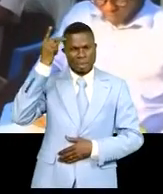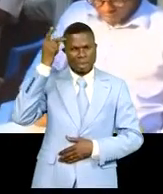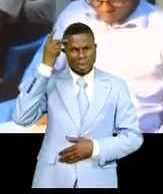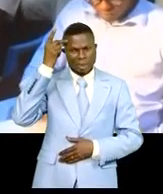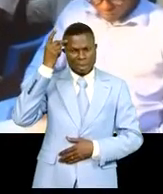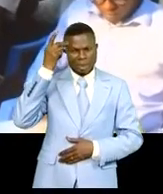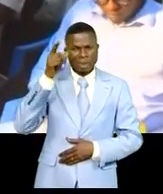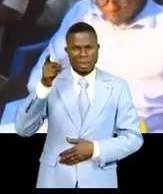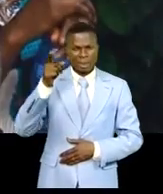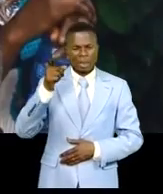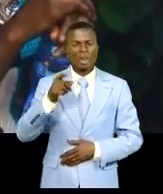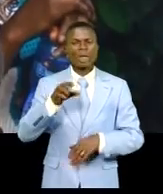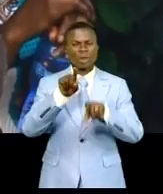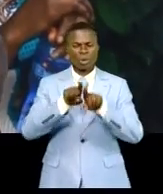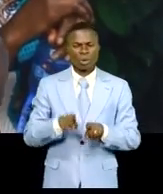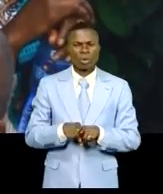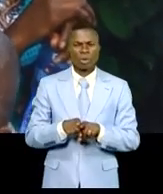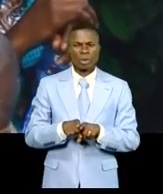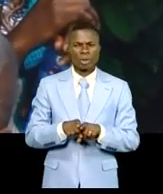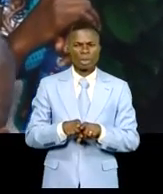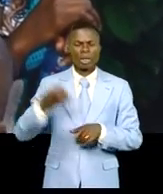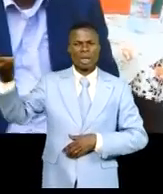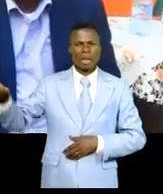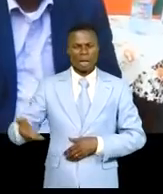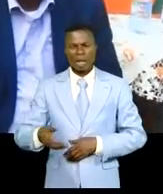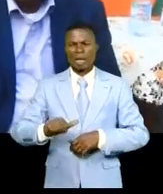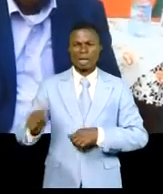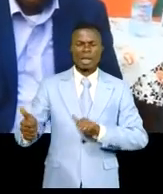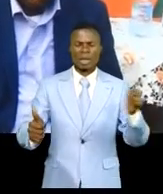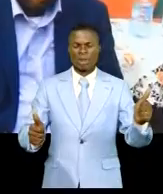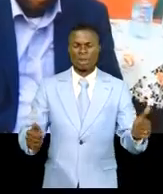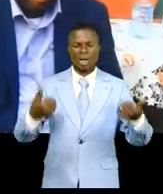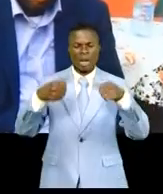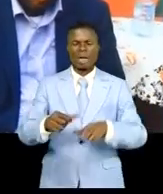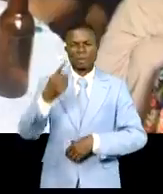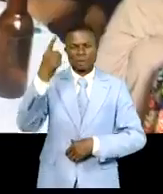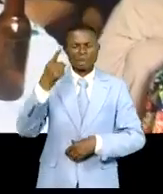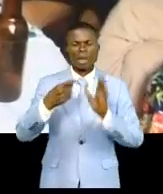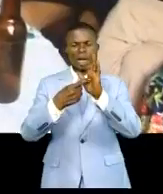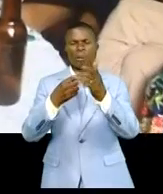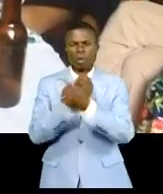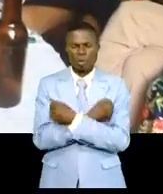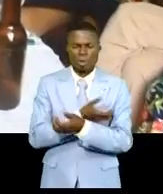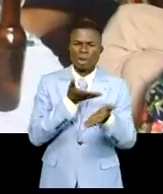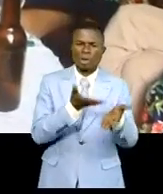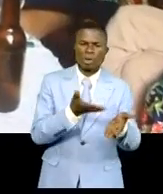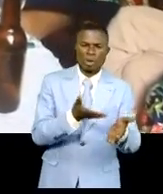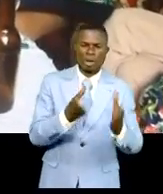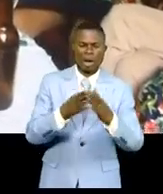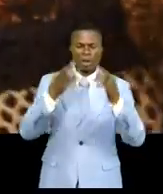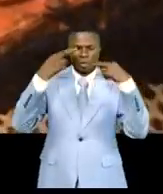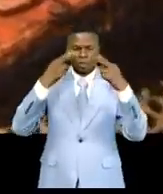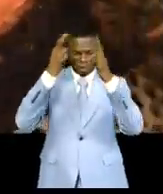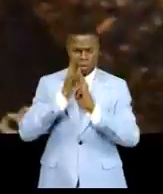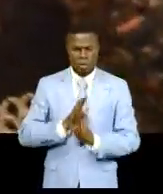Mukadi, a profité pour appeler les uns et les autres à l'unité et à l'amour afin d'accompagner l'heureuse promue.